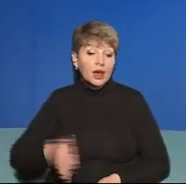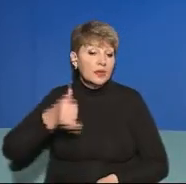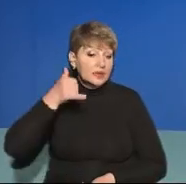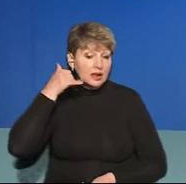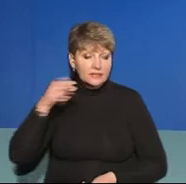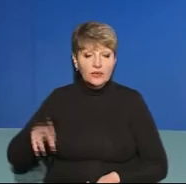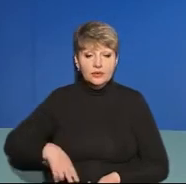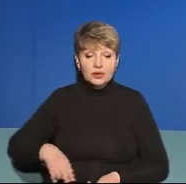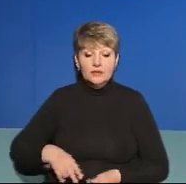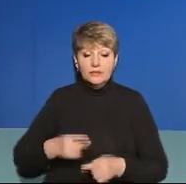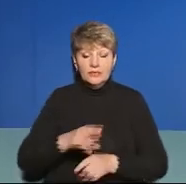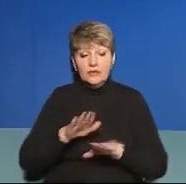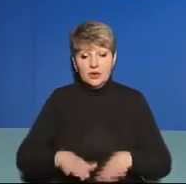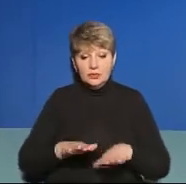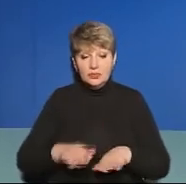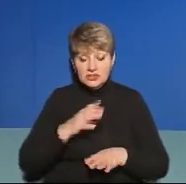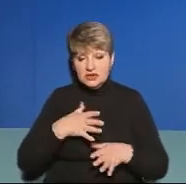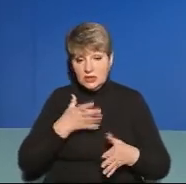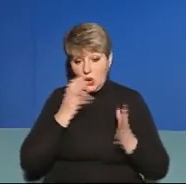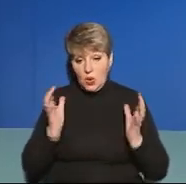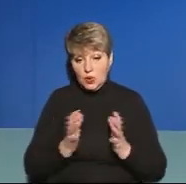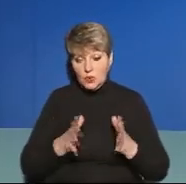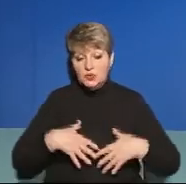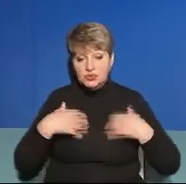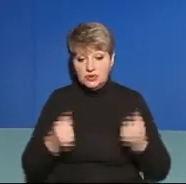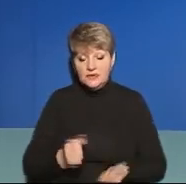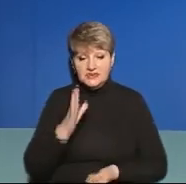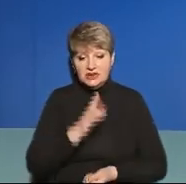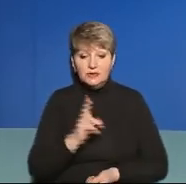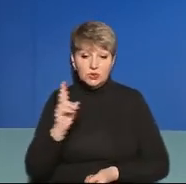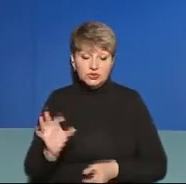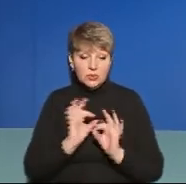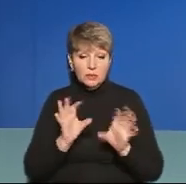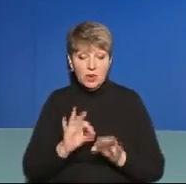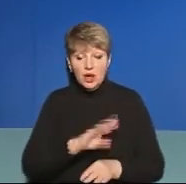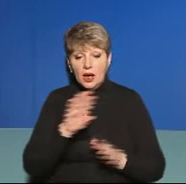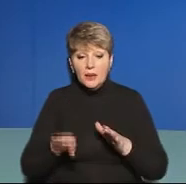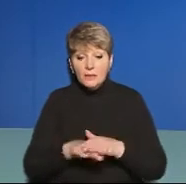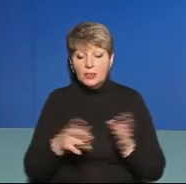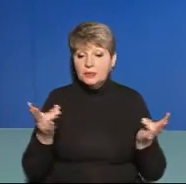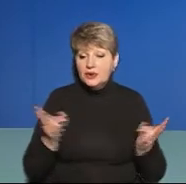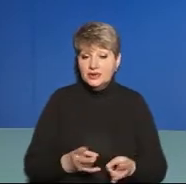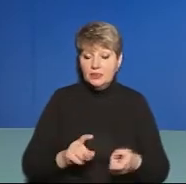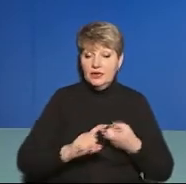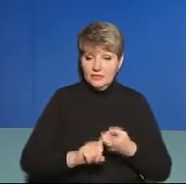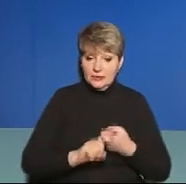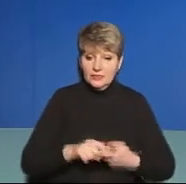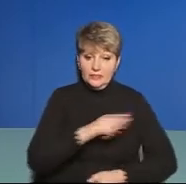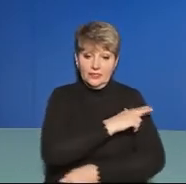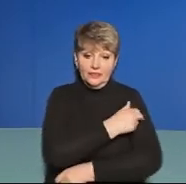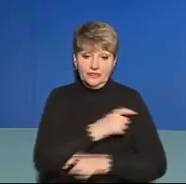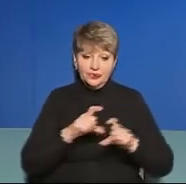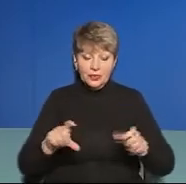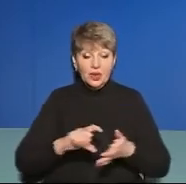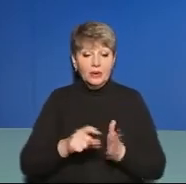Телефоном директор міського департаменту охорони здоров'я Всеволод Кульчиковський повідомив, під потреби інфекційної лікарні приміщення пологового